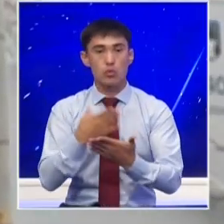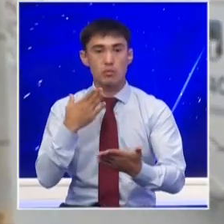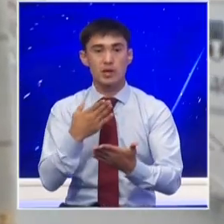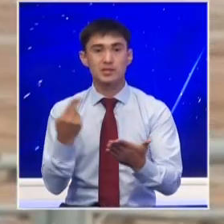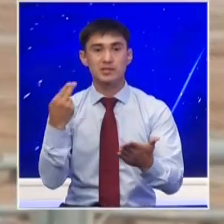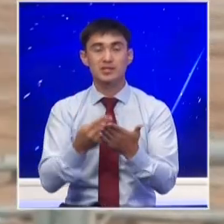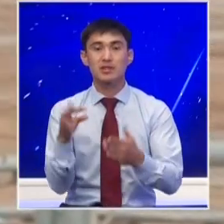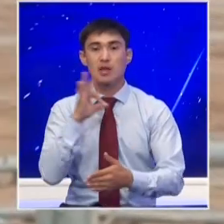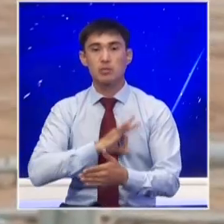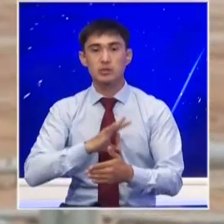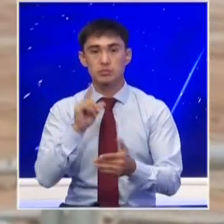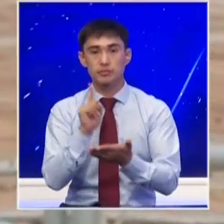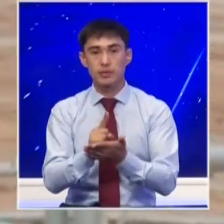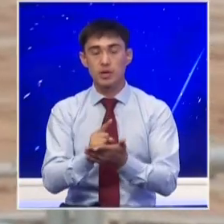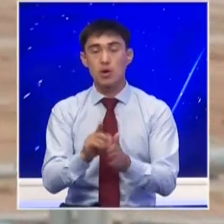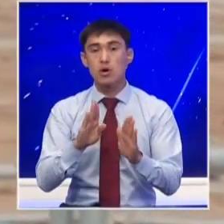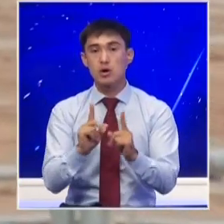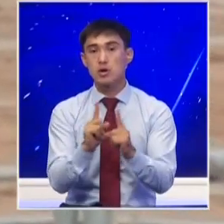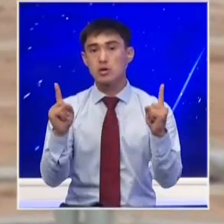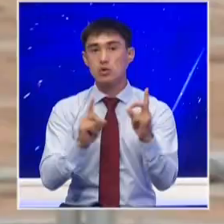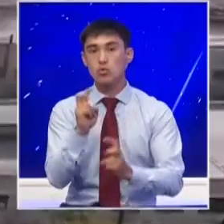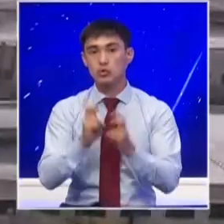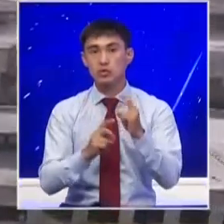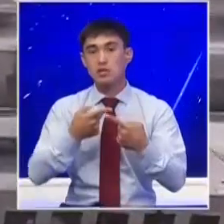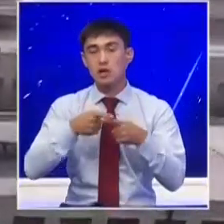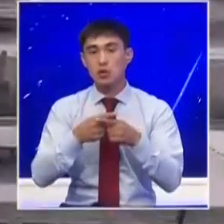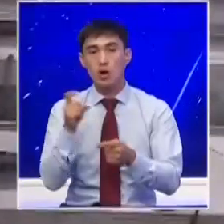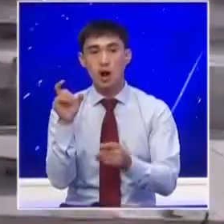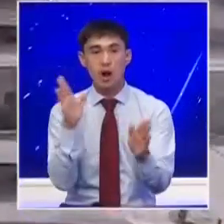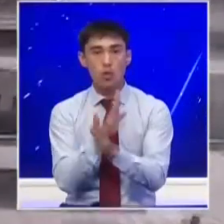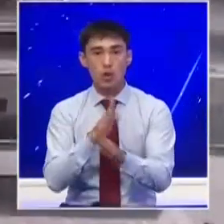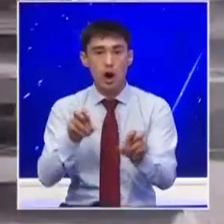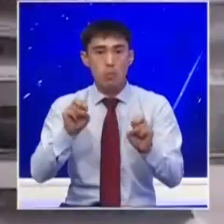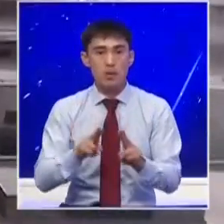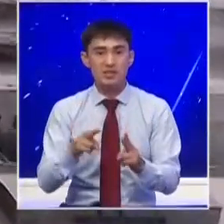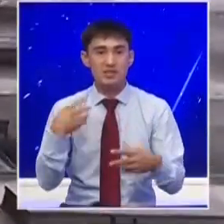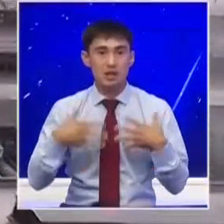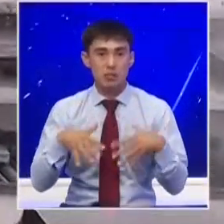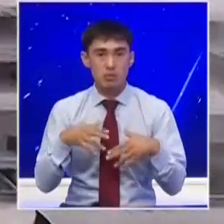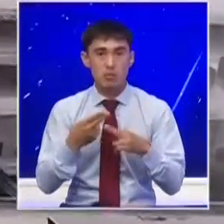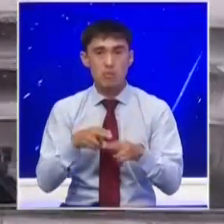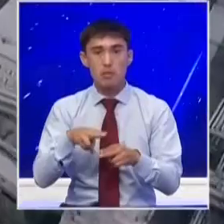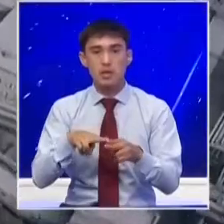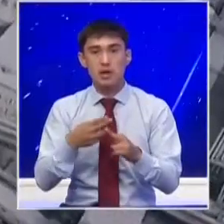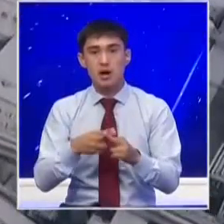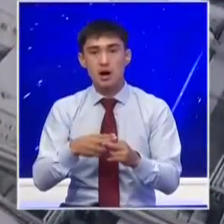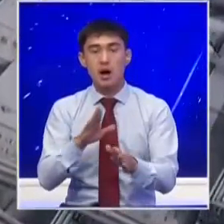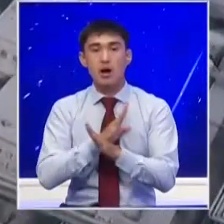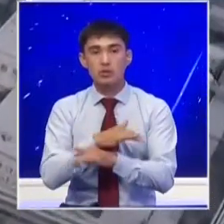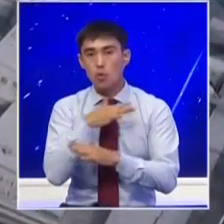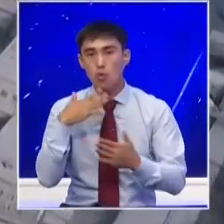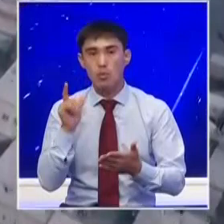бағасы табыс кепілі. Бірақ ірі өндірістерде технологиялық, экологиялық қауіпсіздік нашар, мертігу, қаза